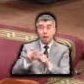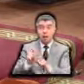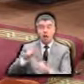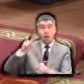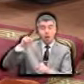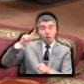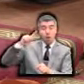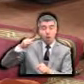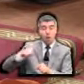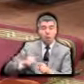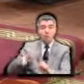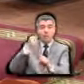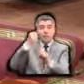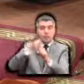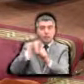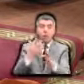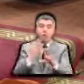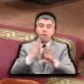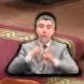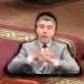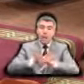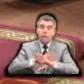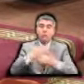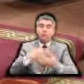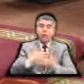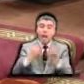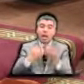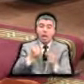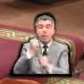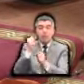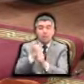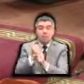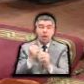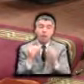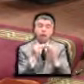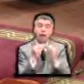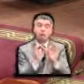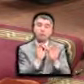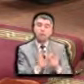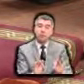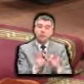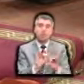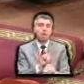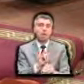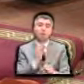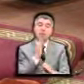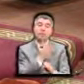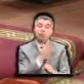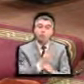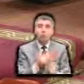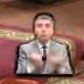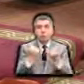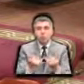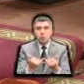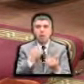كي بالليل بال 24 ساعه باش يجي واحد ما نتفاهمش معاه ويضربه، راه غير مقبوله. ونجيو الان نقول له اختلفوا